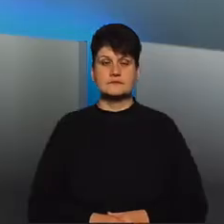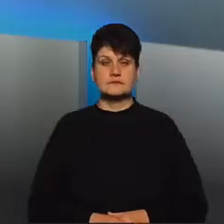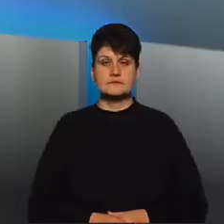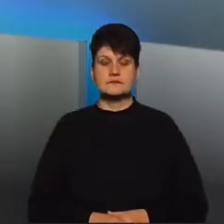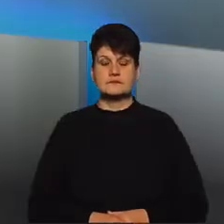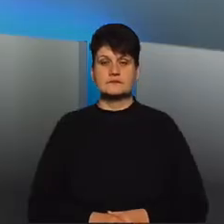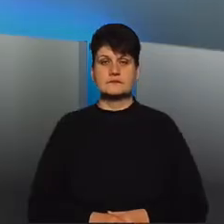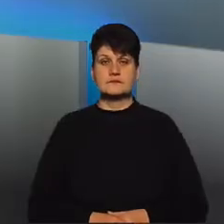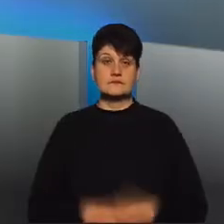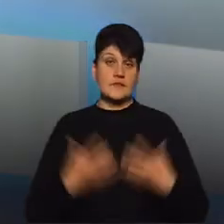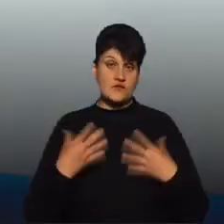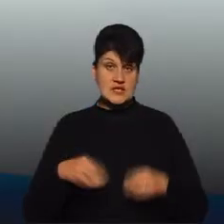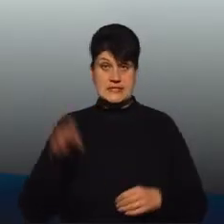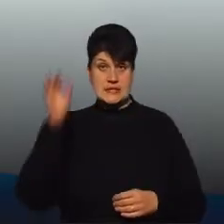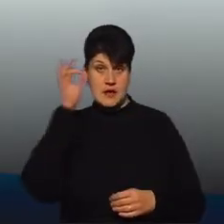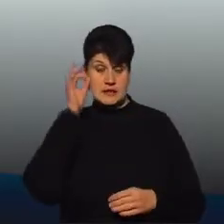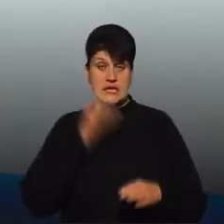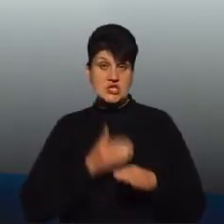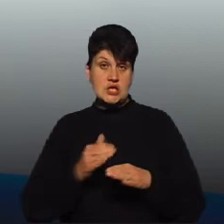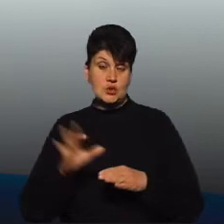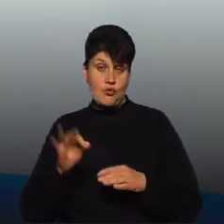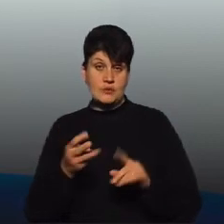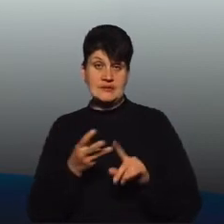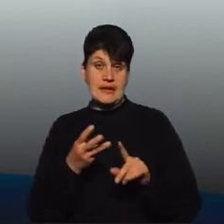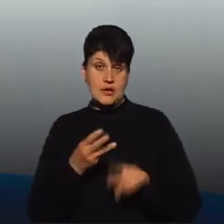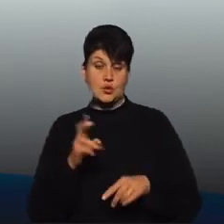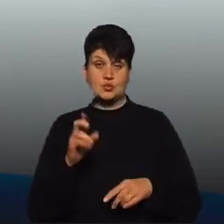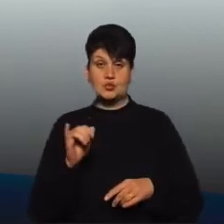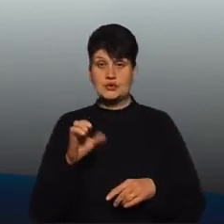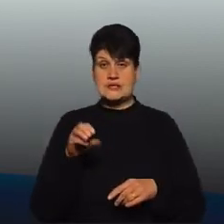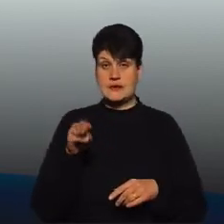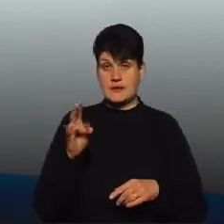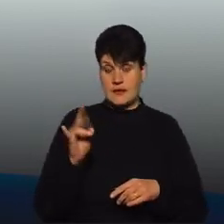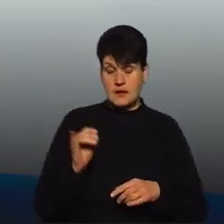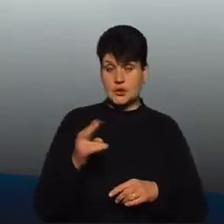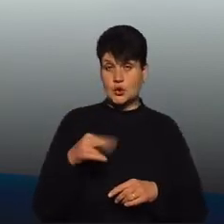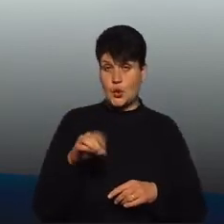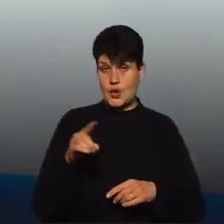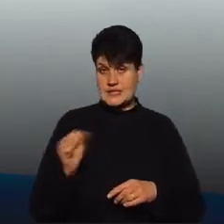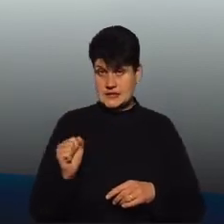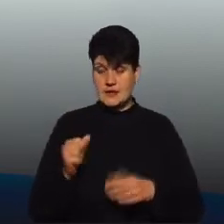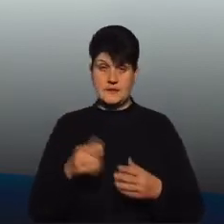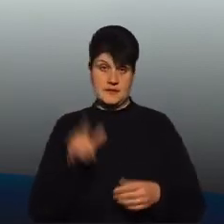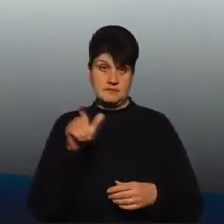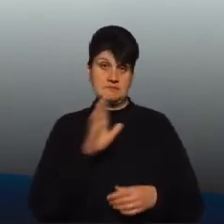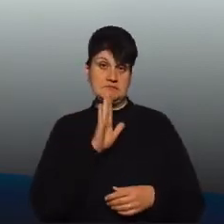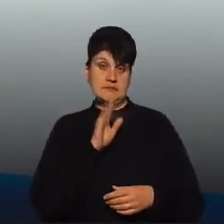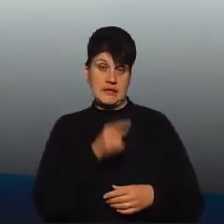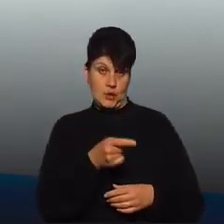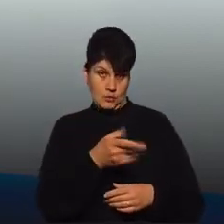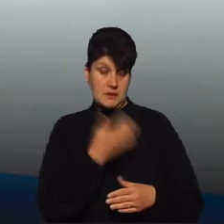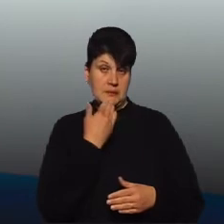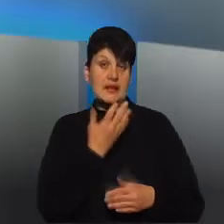Ми вже згадували частково про третю бустерну дозу, а також жителька Тернополя запитує, скільки разів